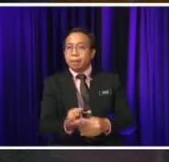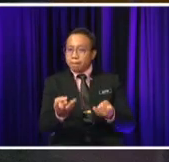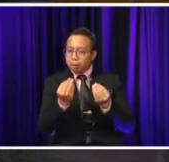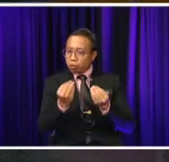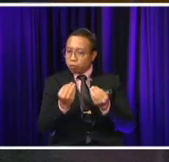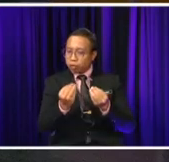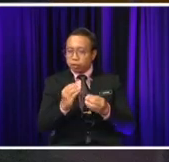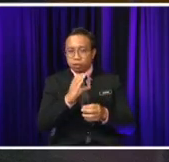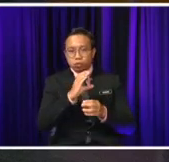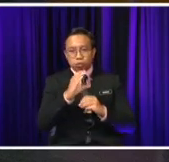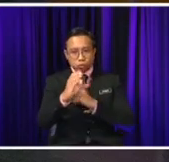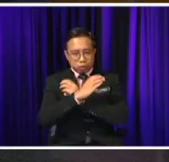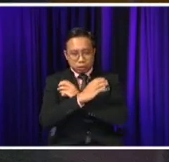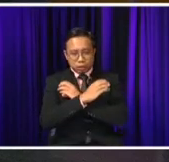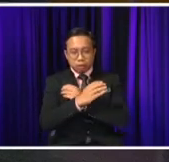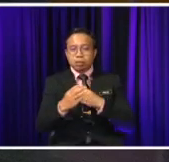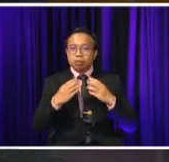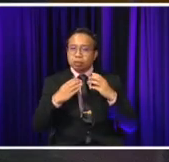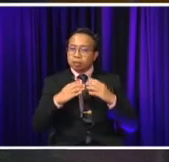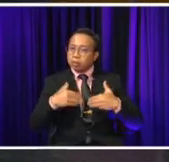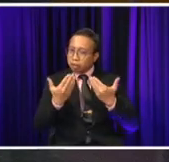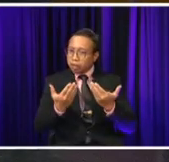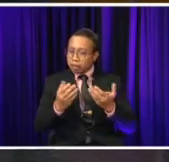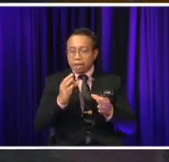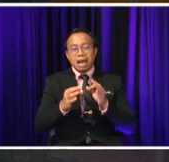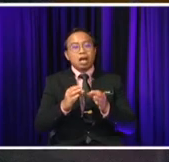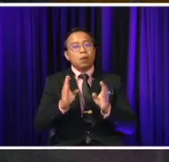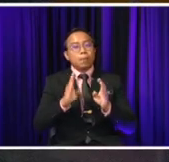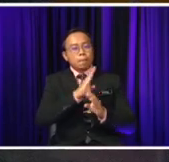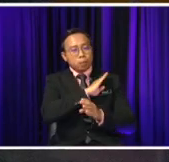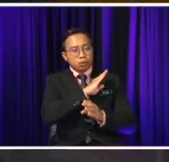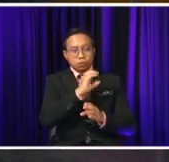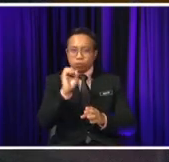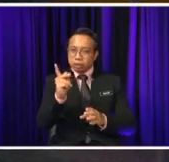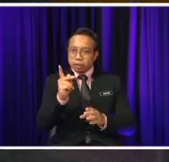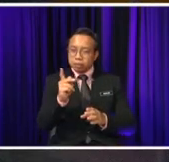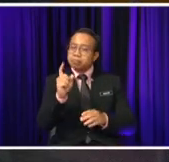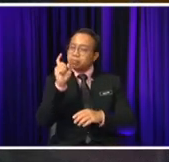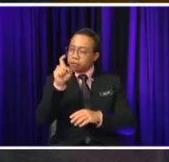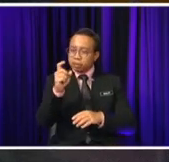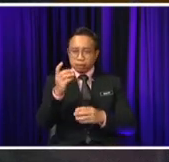tapi kalau datang bawa Senyum mesti kita berani Minta cuti hari itu juga